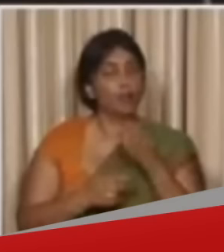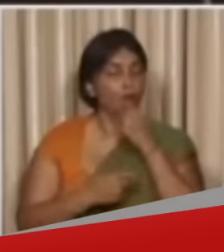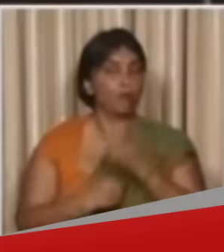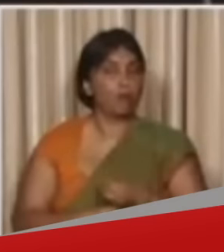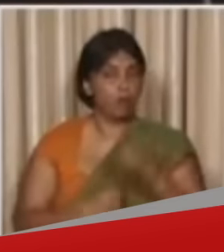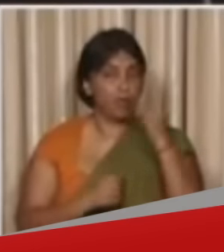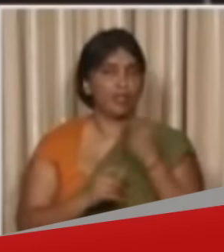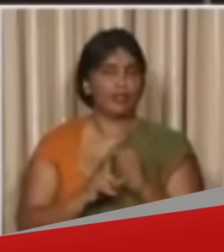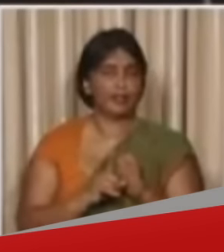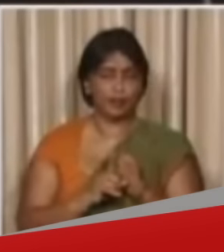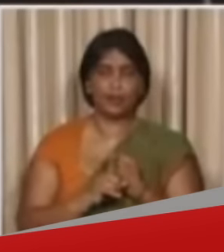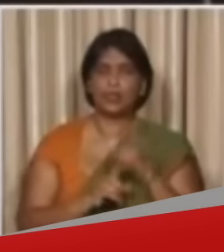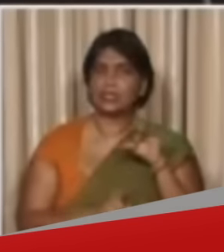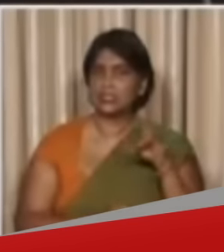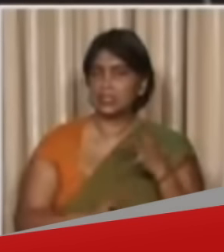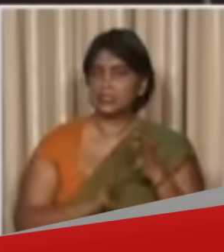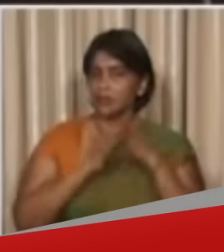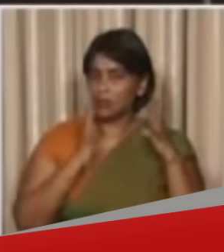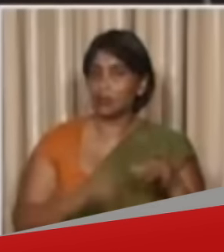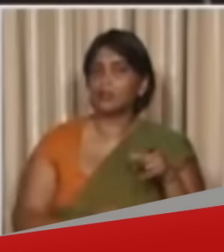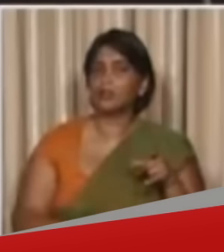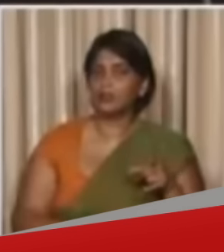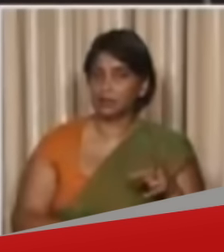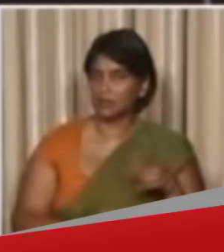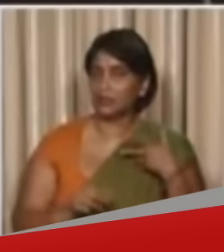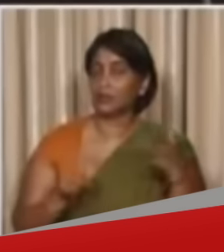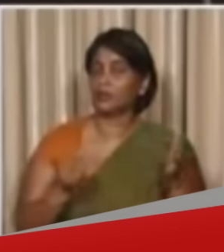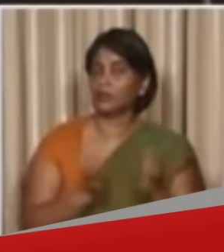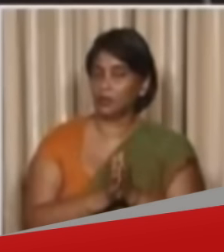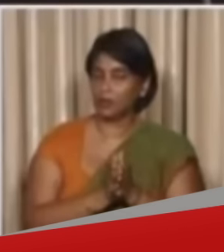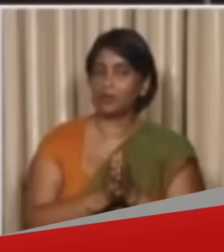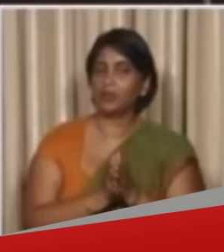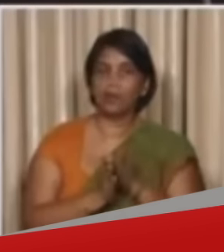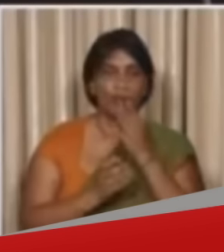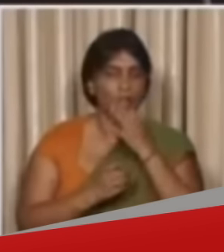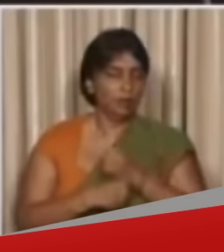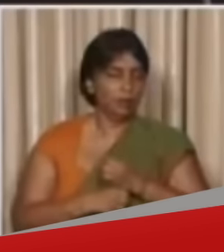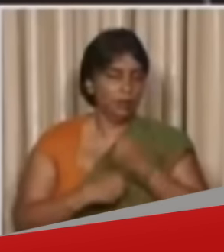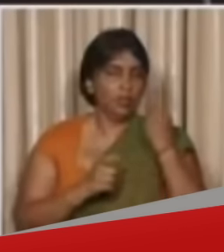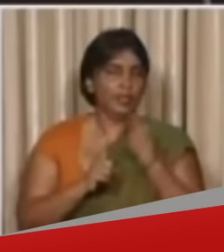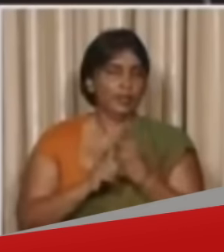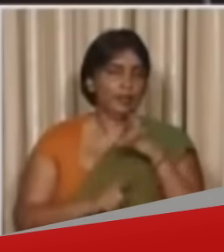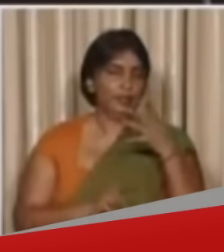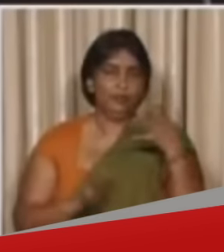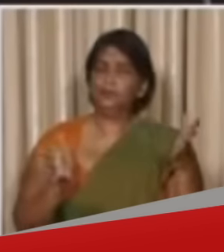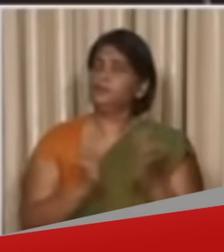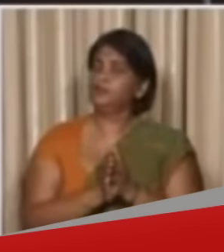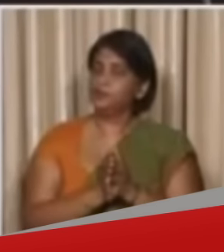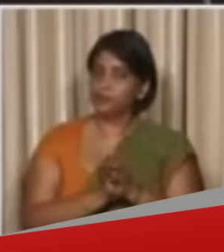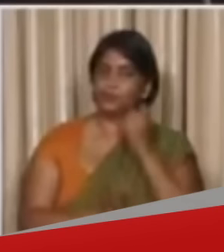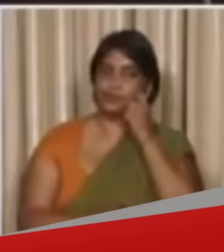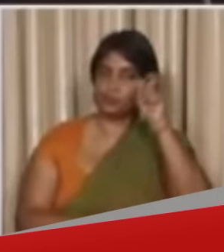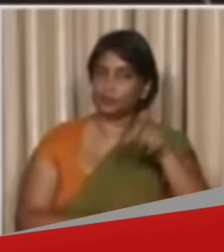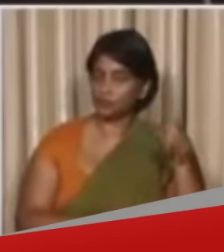හිතන්නේ කිලෝ 100කට ආසන්න ප්‍රමාණයක් එක්ක බෝම්බ කිලෝ 100කට ආසන්න ප්‍රමාණයක් එක්ක